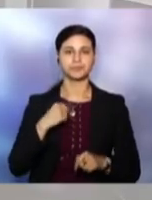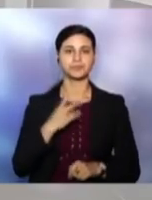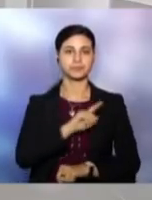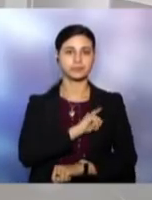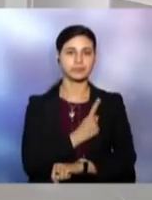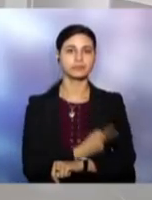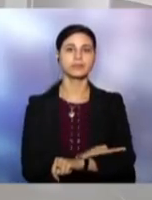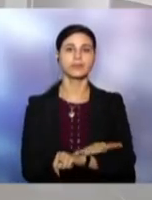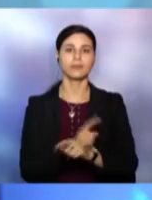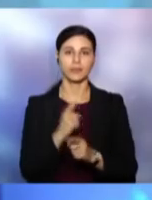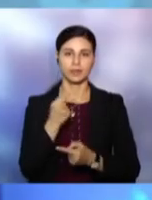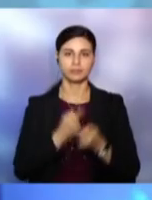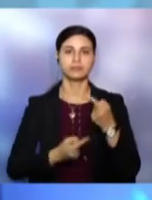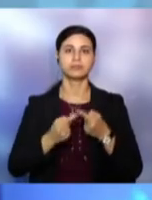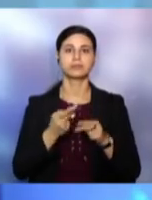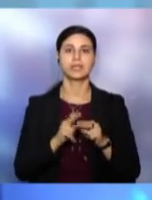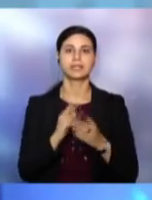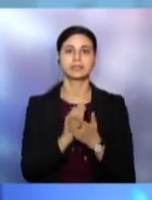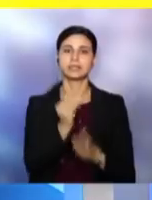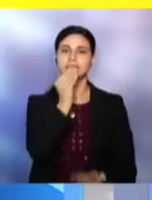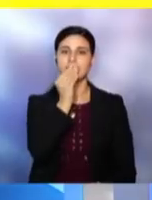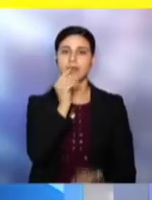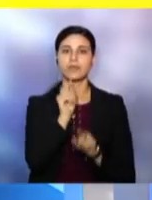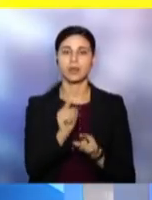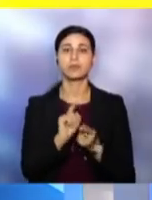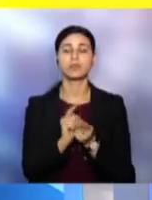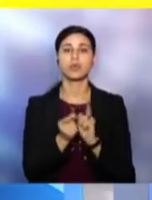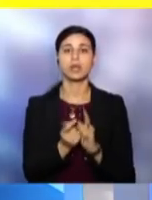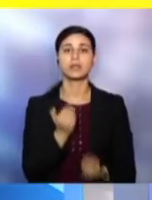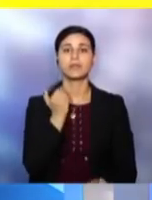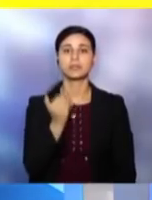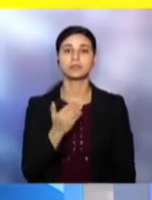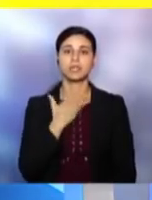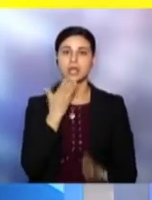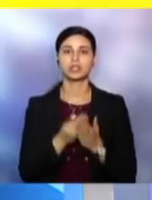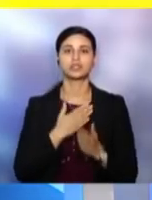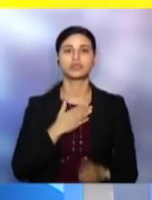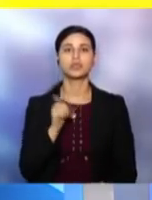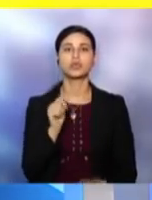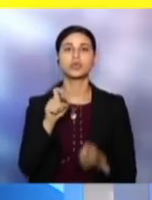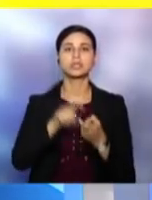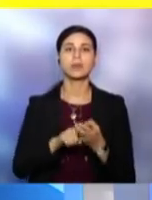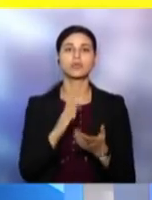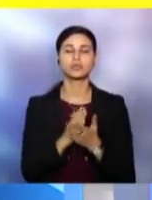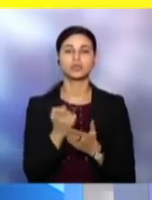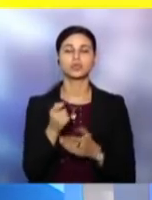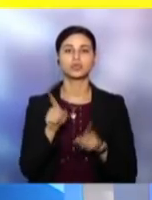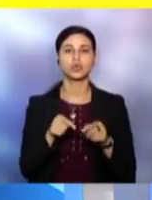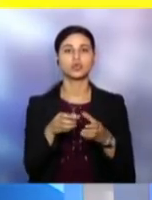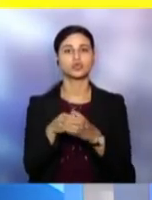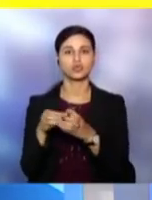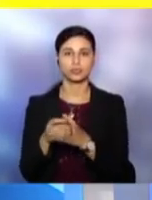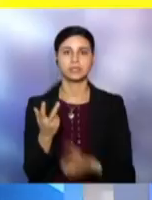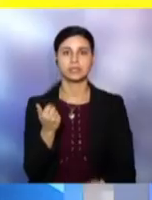აღდგენაში გვეხმარება, ეს არის რა თქმა უნდა საკვები. და მიუხედავად იმისა, ჩვენ როგორი დამოკიდებულება გვაქვს გარკვეული ჯგუფების მიმართ,